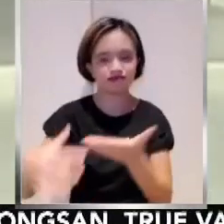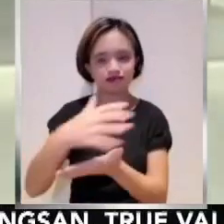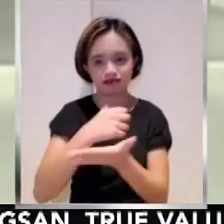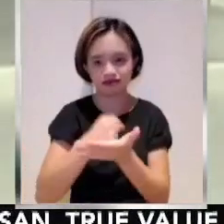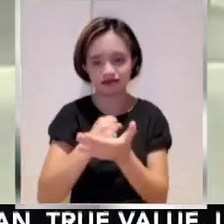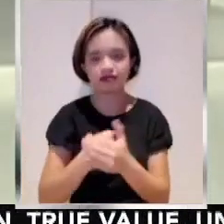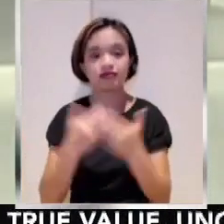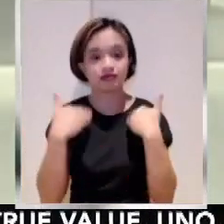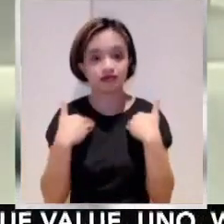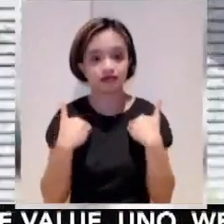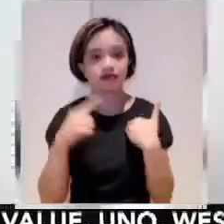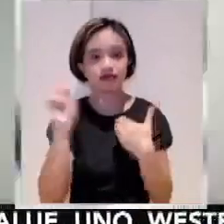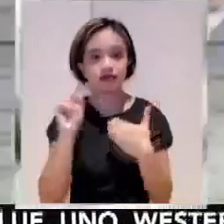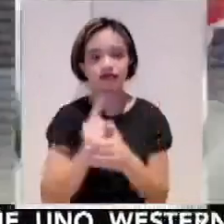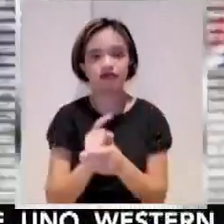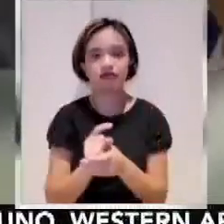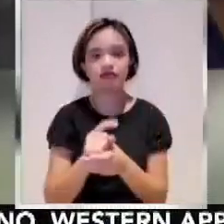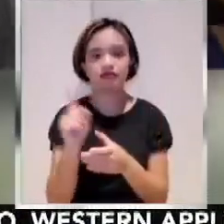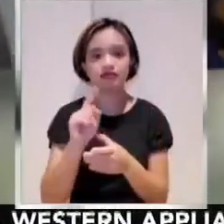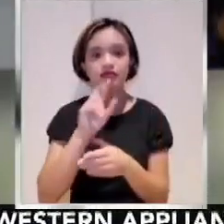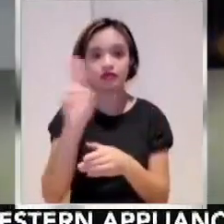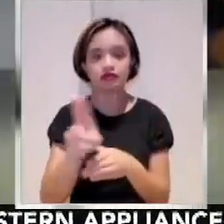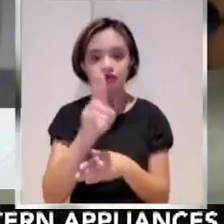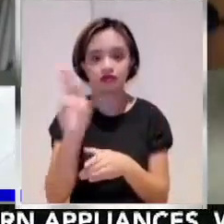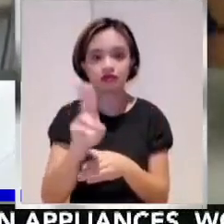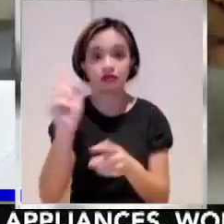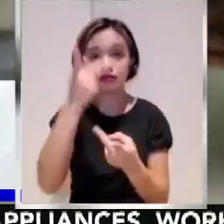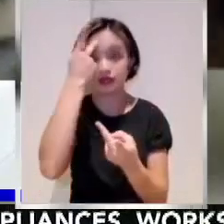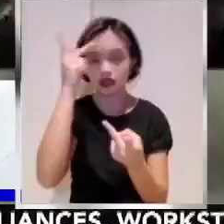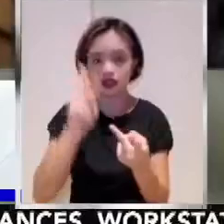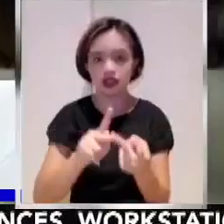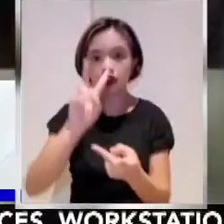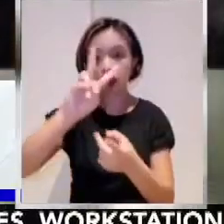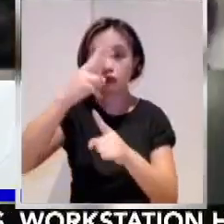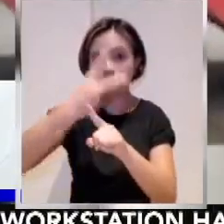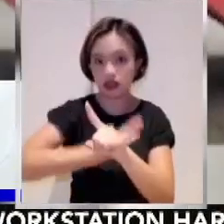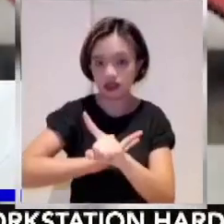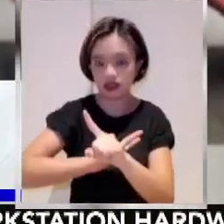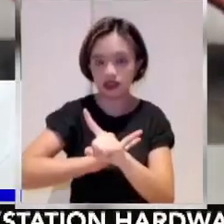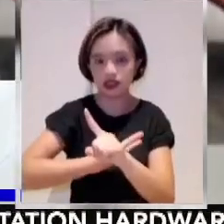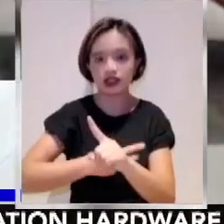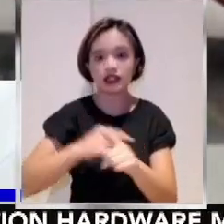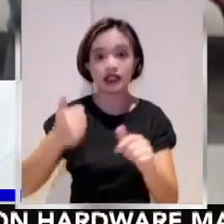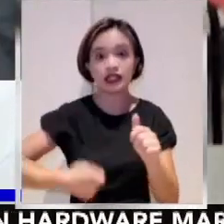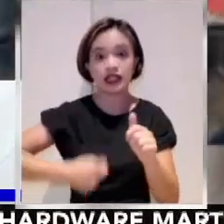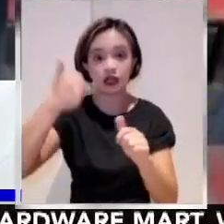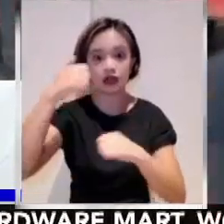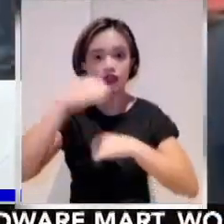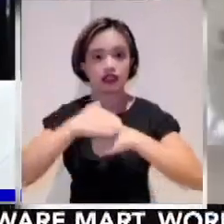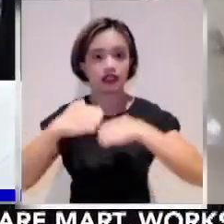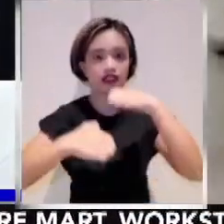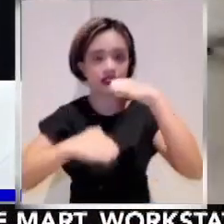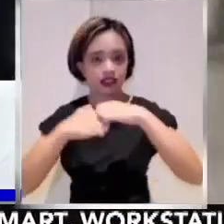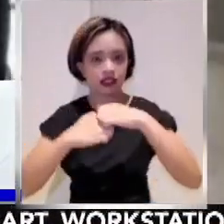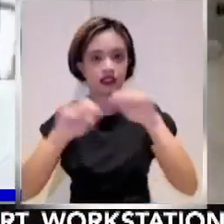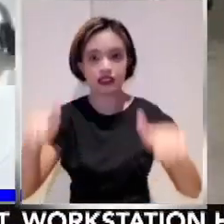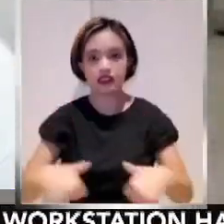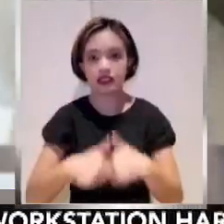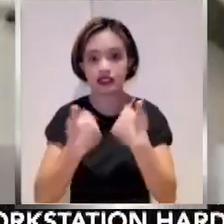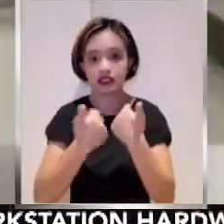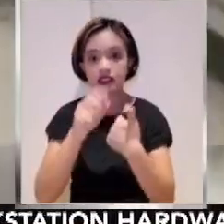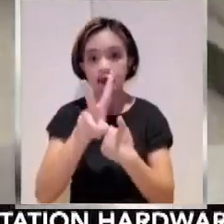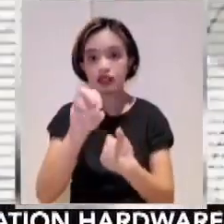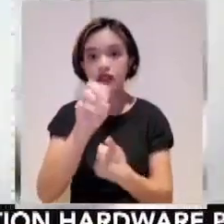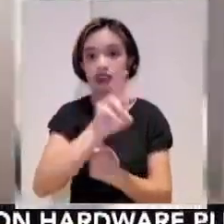mga notification ng user. Ang imbensyong dalawang buwang binuo, nanalo sa Engineering Innovation Challenge 2022